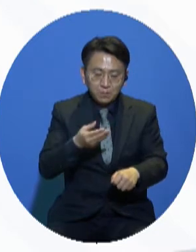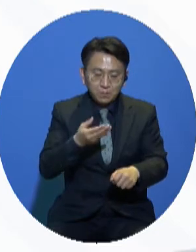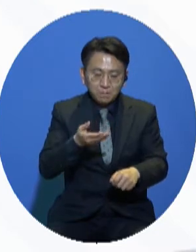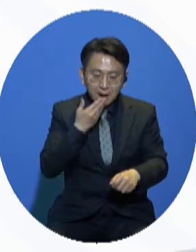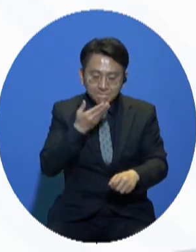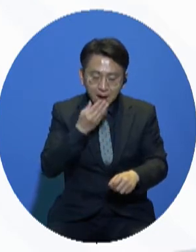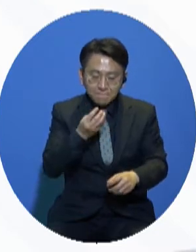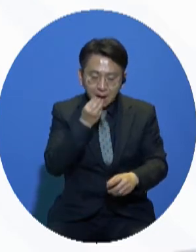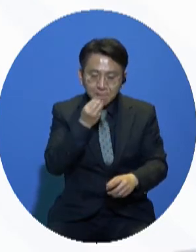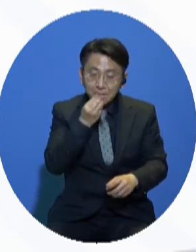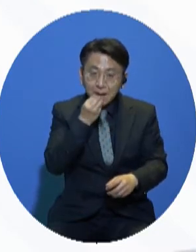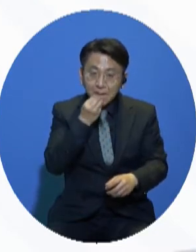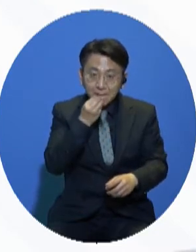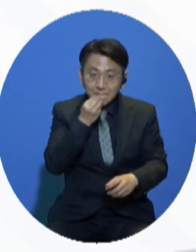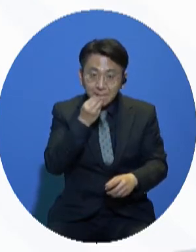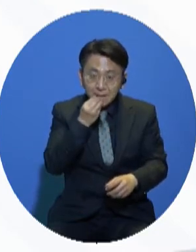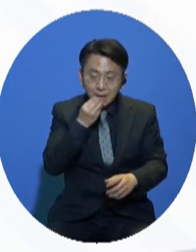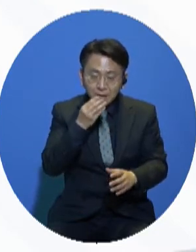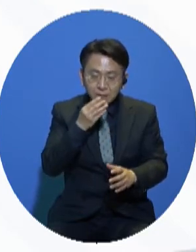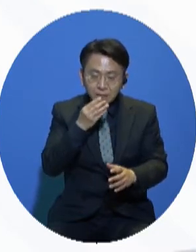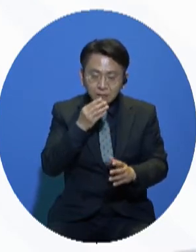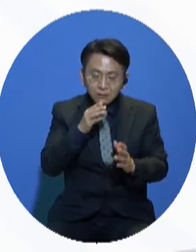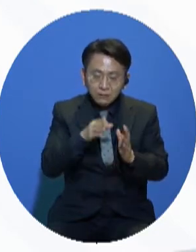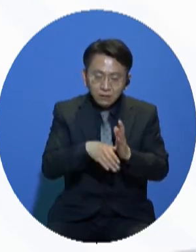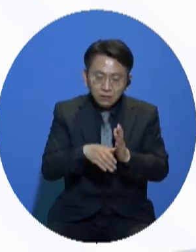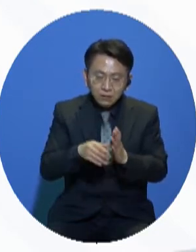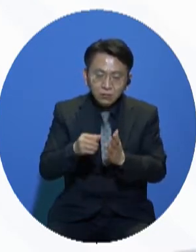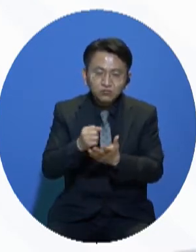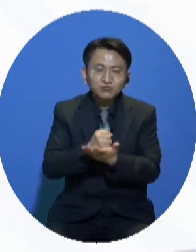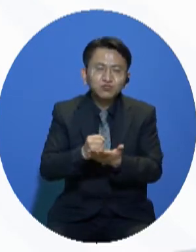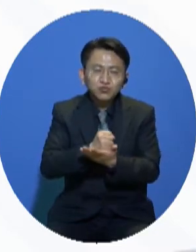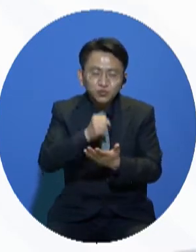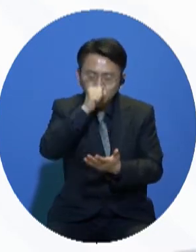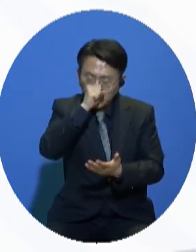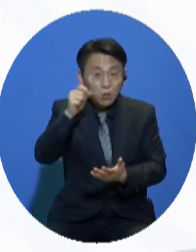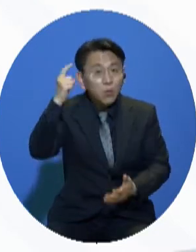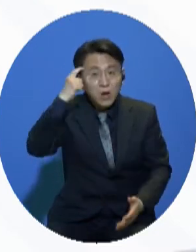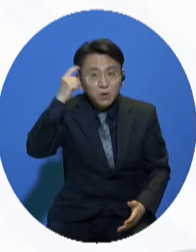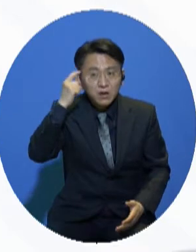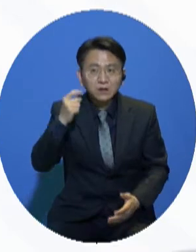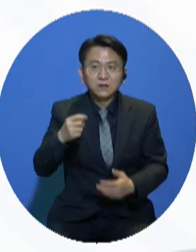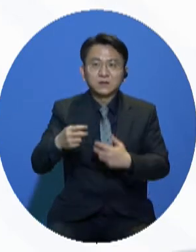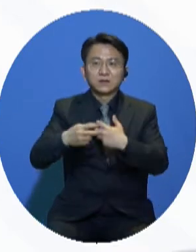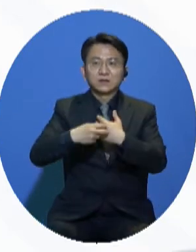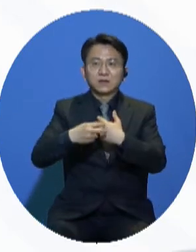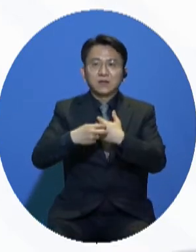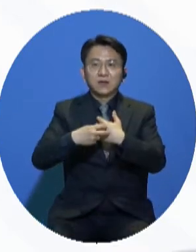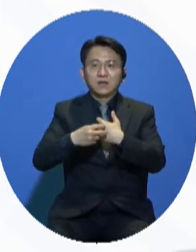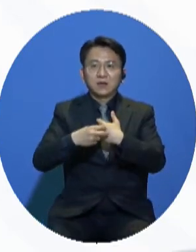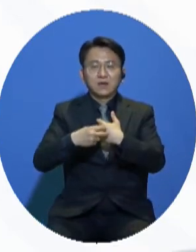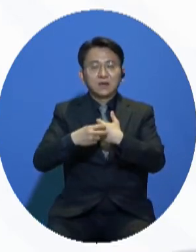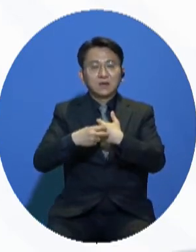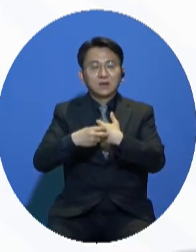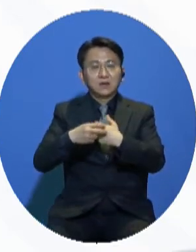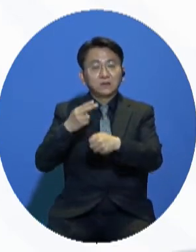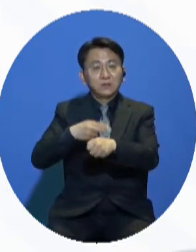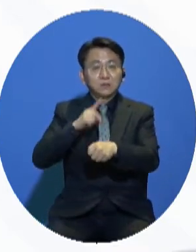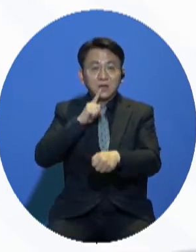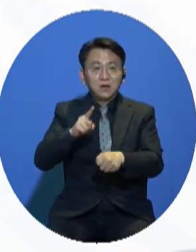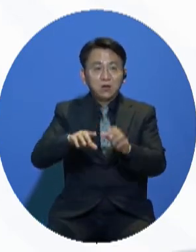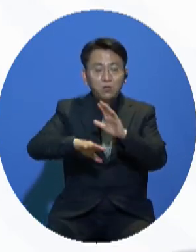so 있었습니다. lucky? 왜 이것이 But 행운이었냐라고 The doctor walked in and saw me 말씀드리냐면은 eating with my right hand, even 의사가 though I had that 제가 big needle in